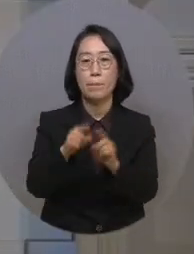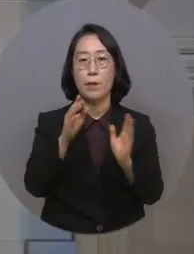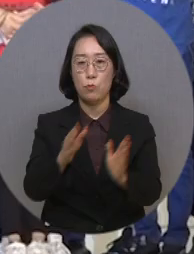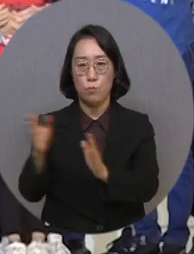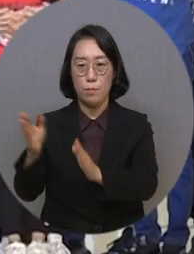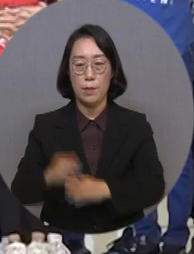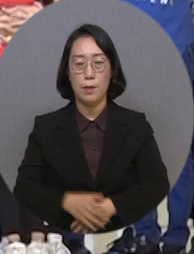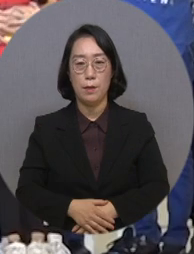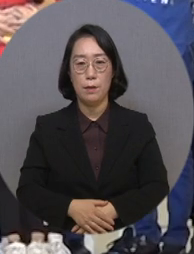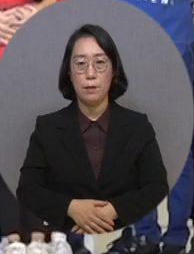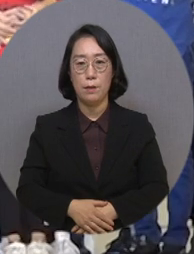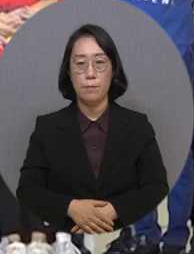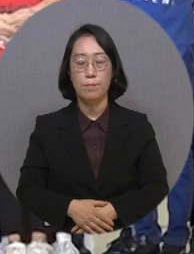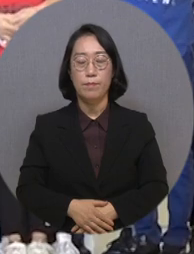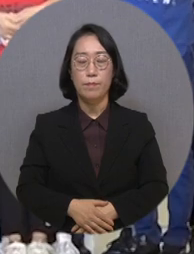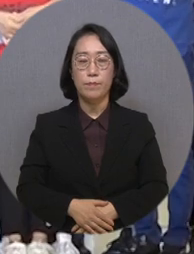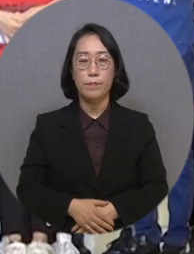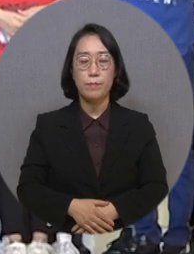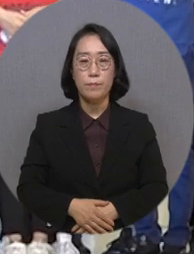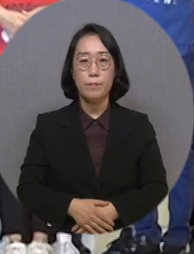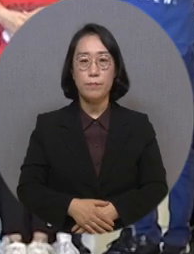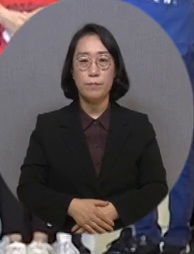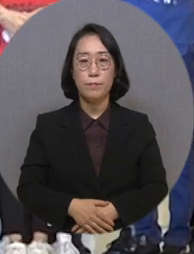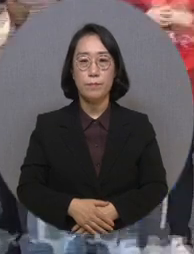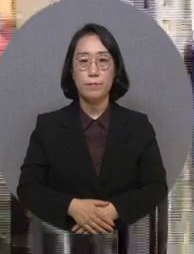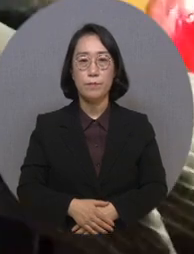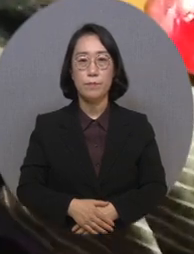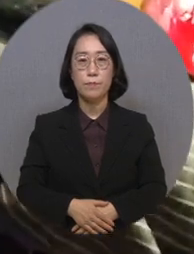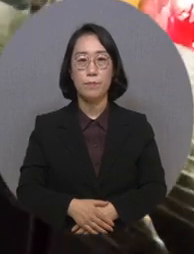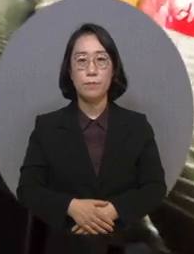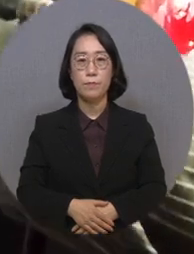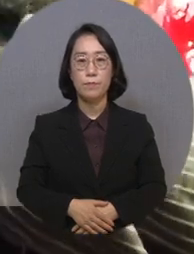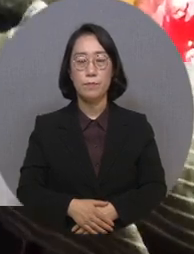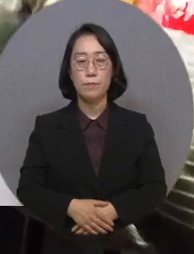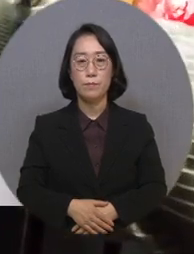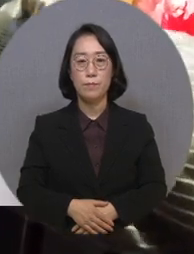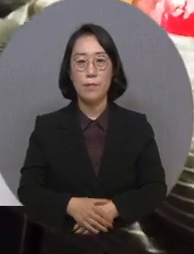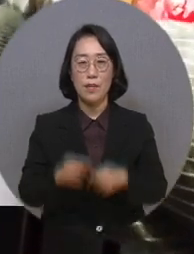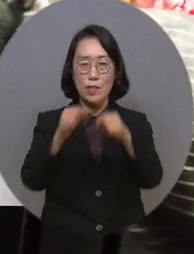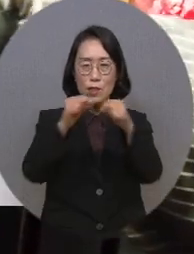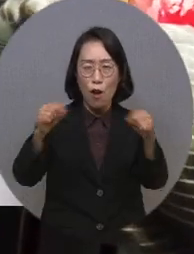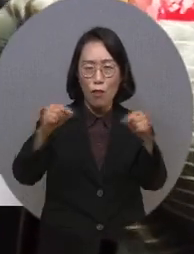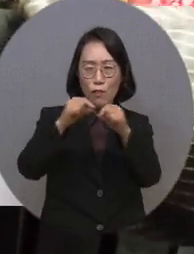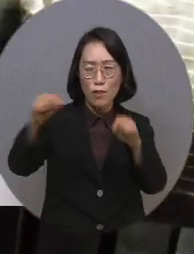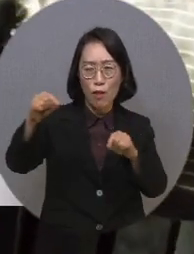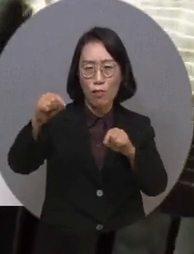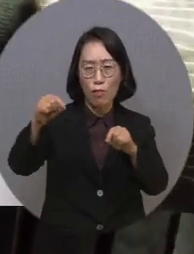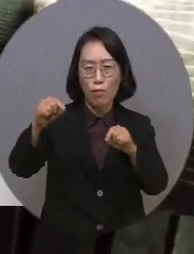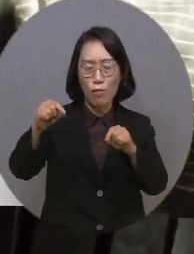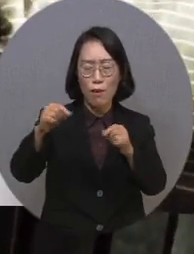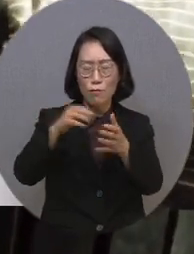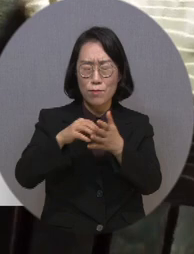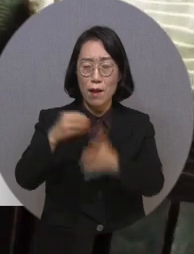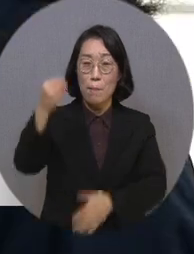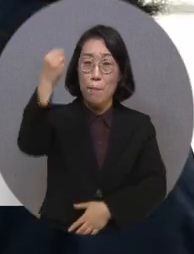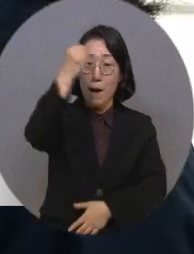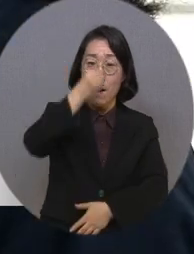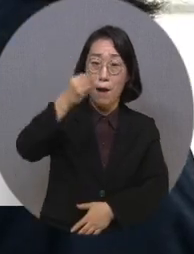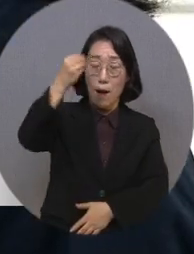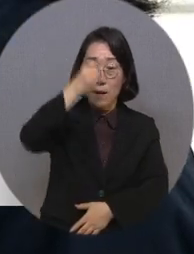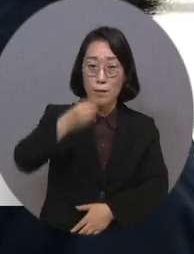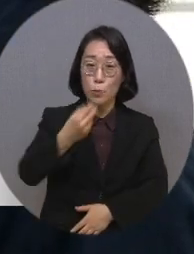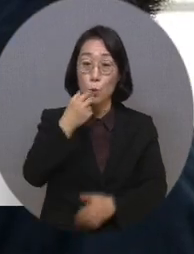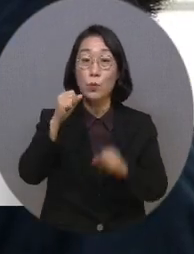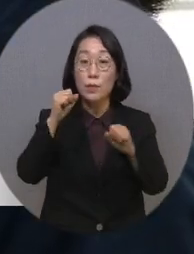진행되었습니다. 복지TV 뉴스 현예나입니다. 수백만 개의 선을 그어 존재의 근원을 표현하는